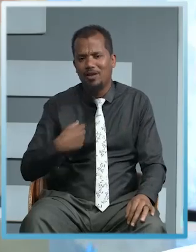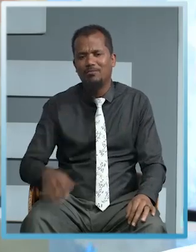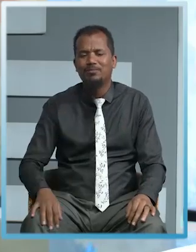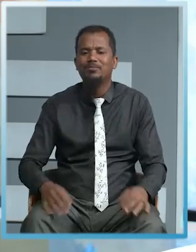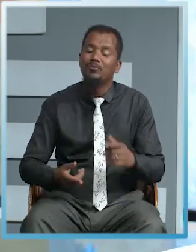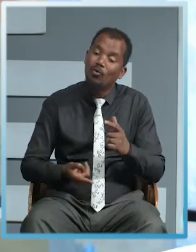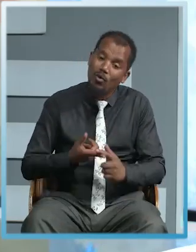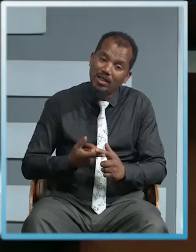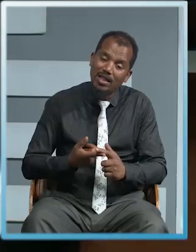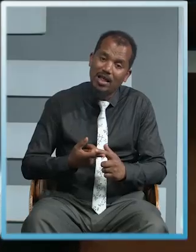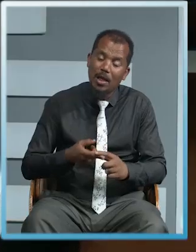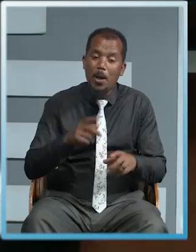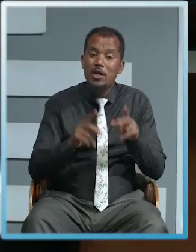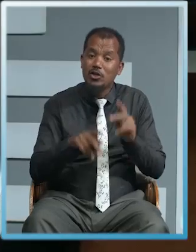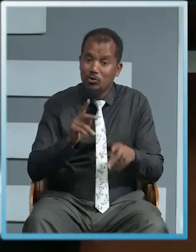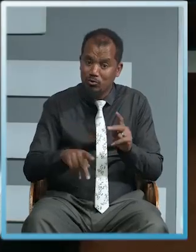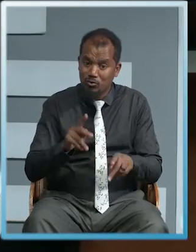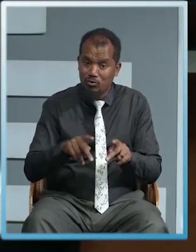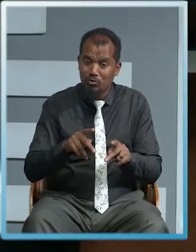ነው። ሁለተኛ ህዝቡ